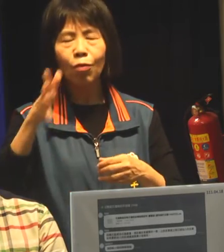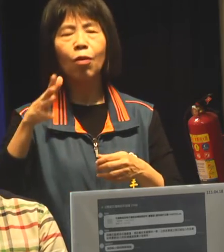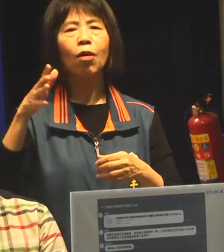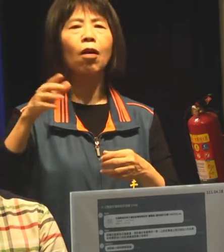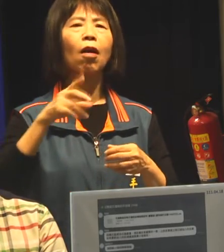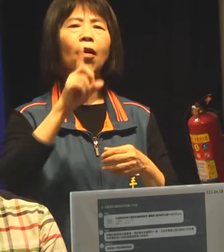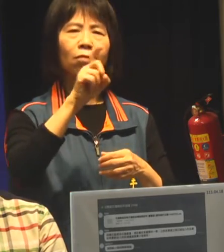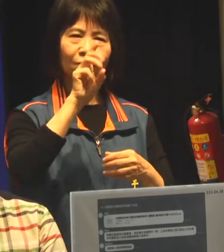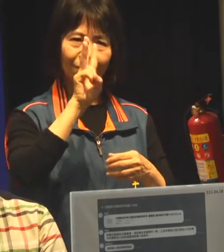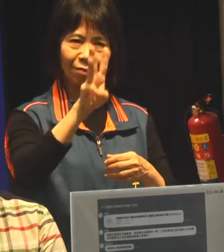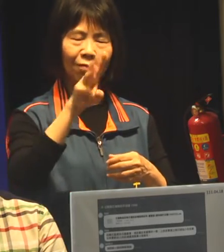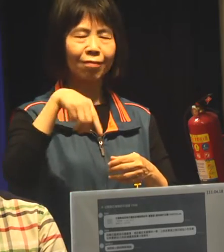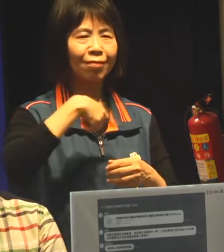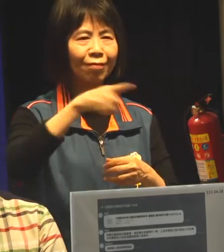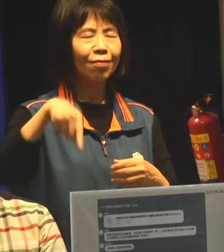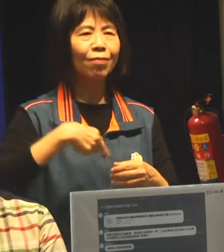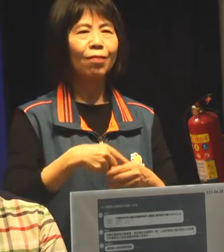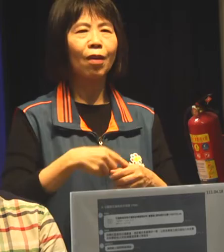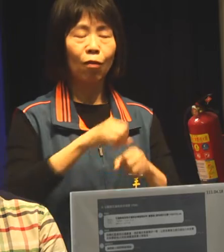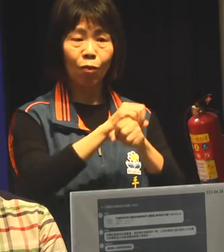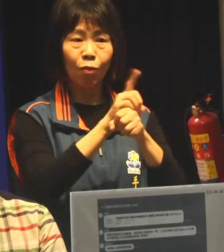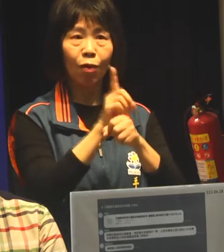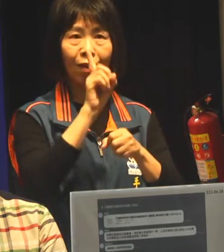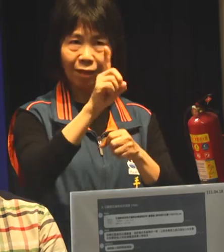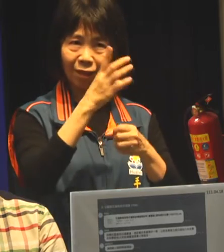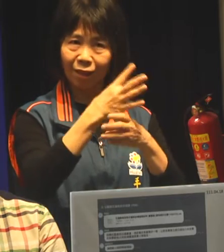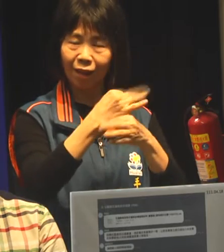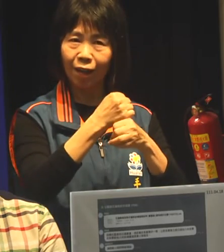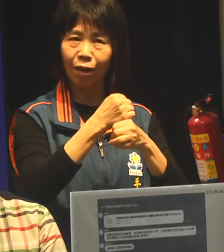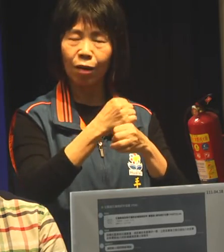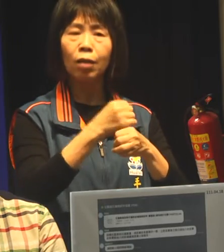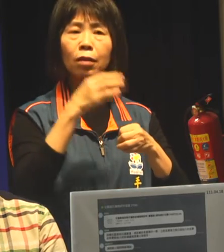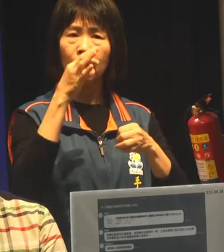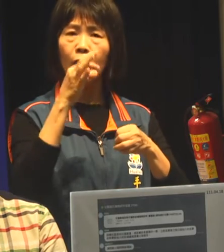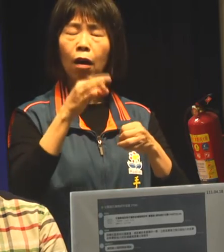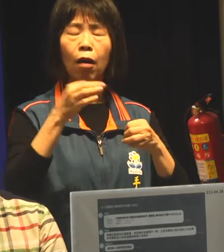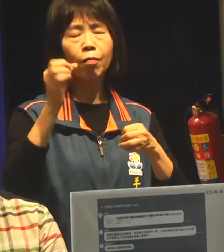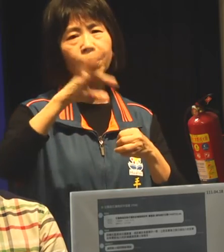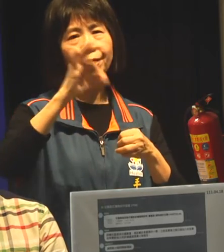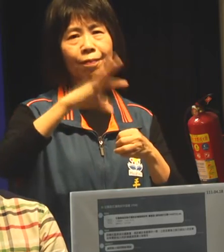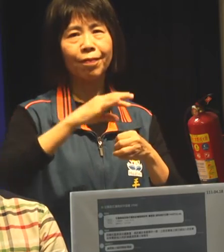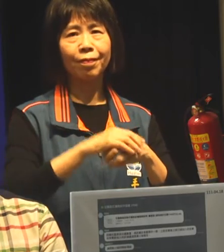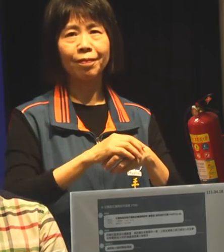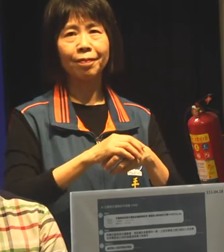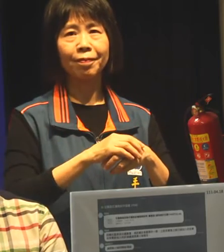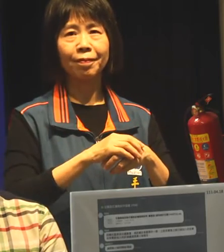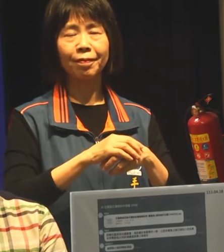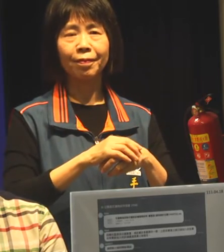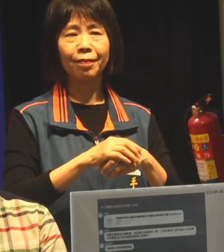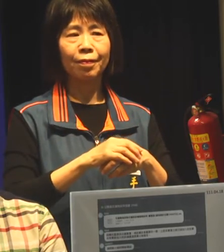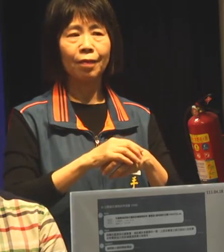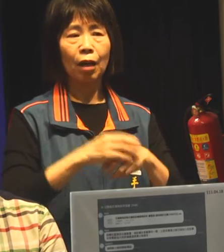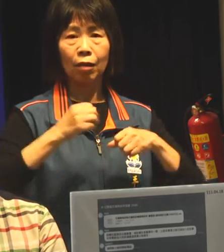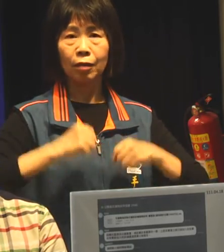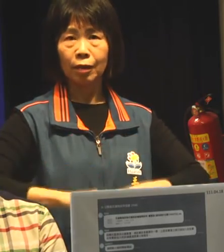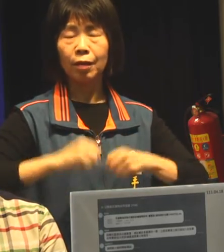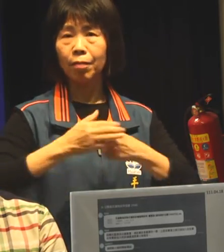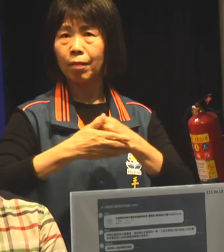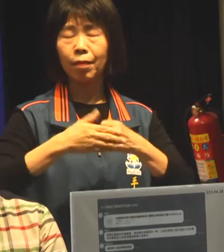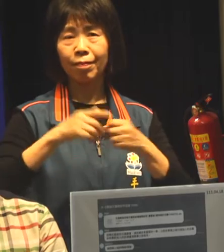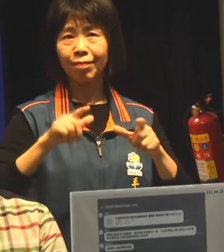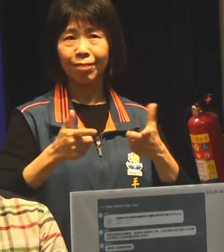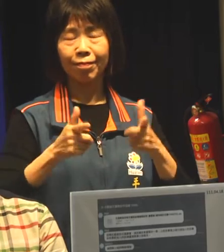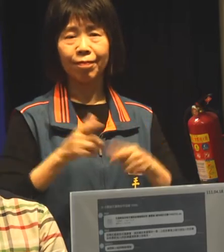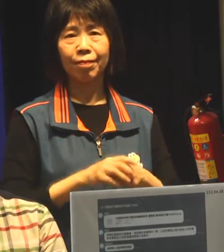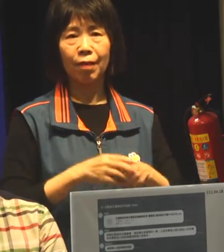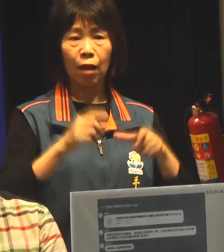所它可以提供新冠一号，因为新冠一号是公费的它不是用健保它是公费